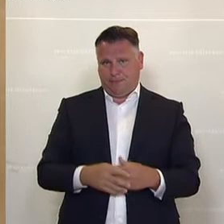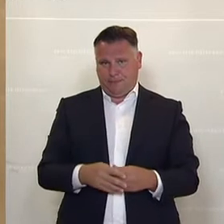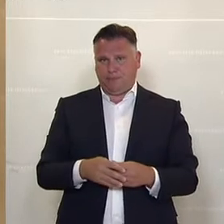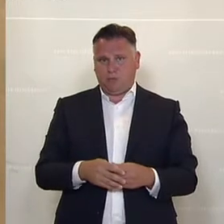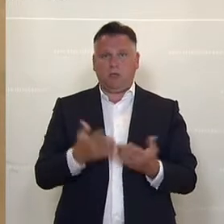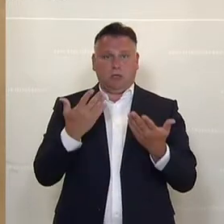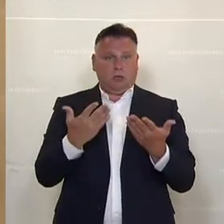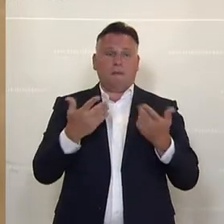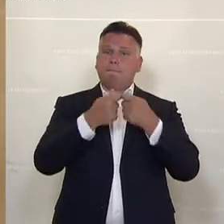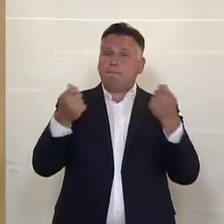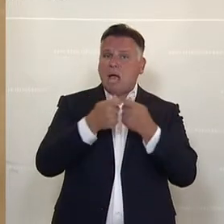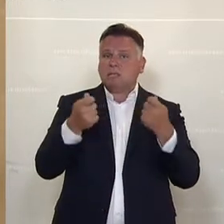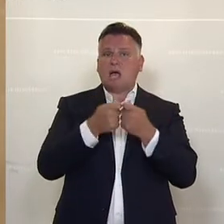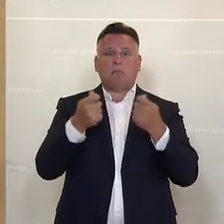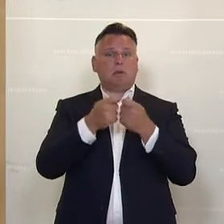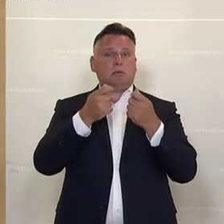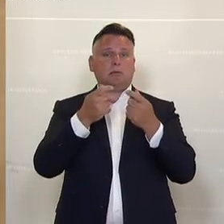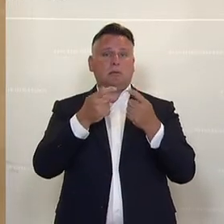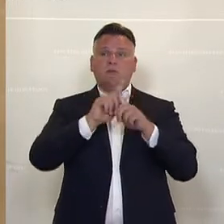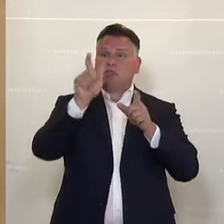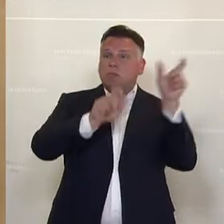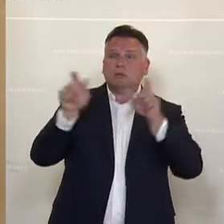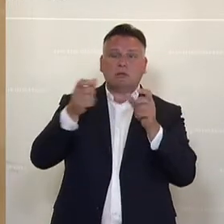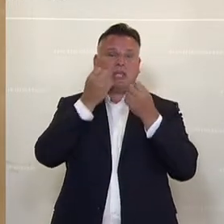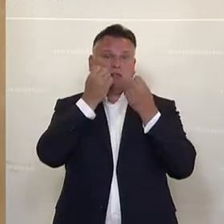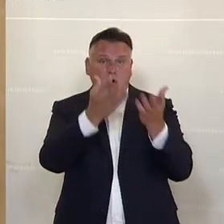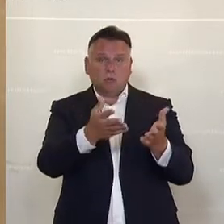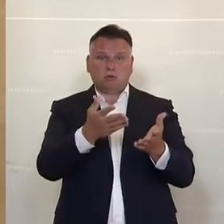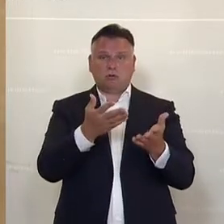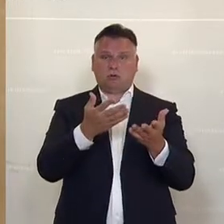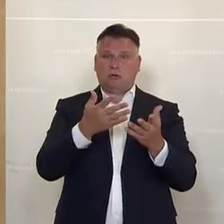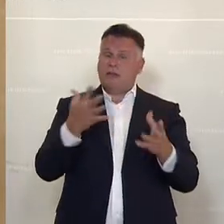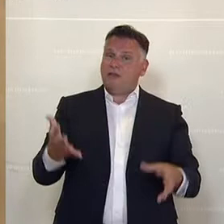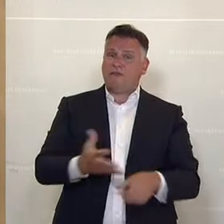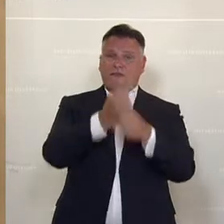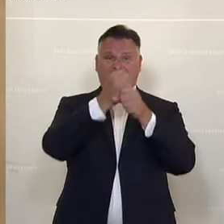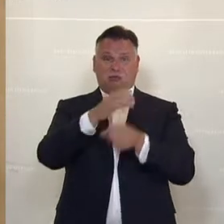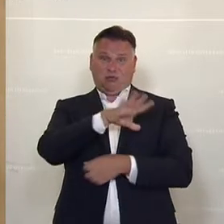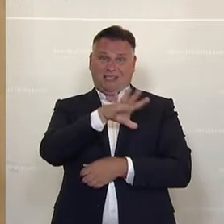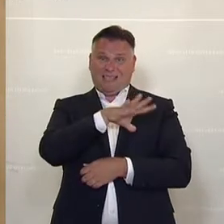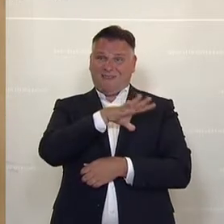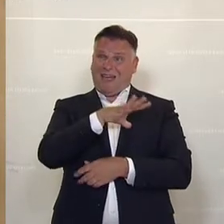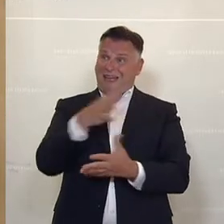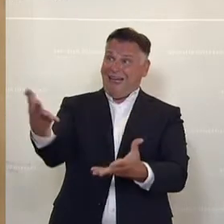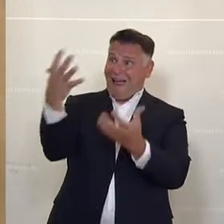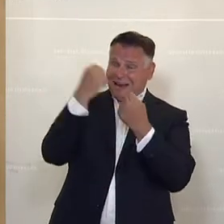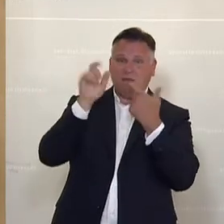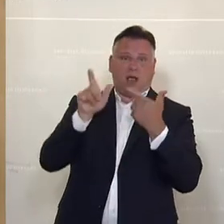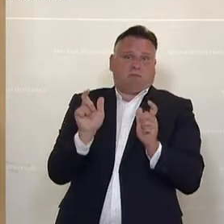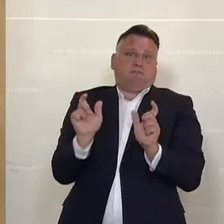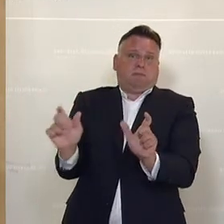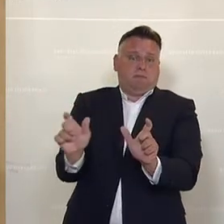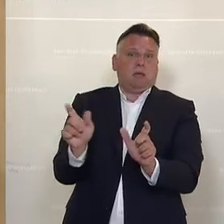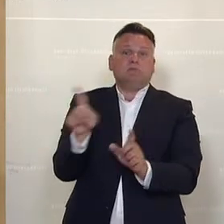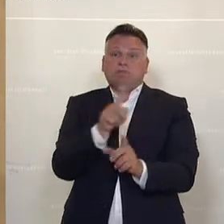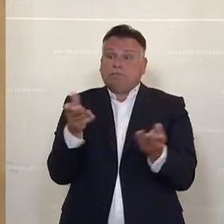dass Maßnahmen und Informationen verschiedener Akteure zur Vorbeugung verfassungsgefährdender Angriffe möglichst effizient